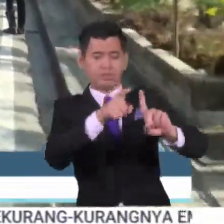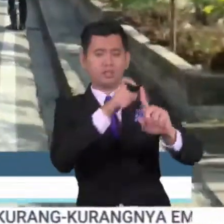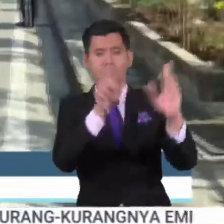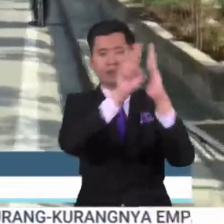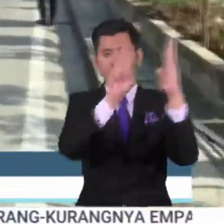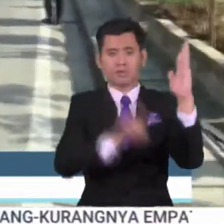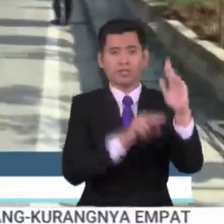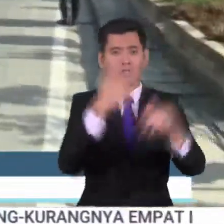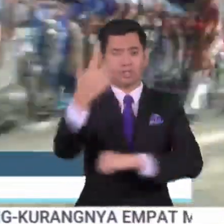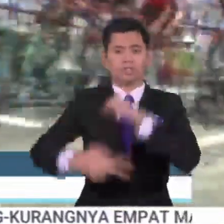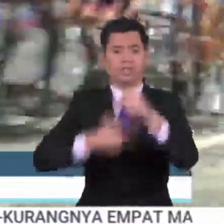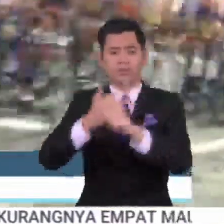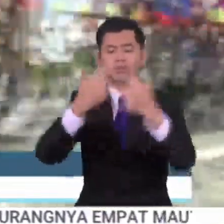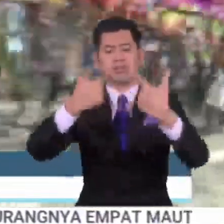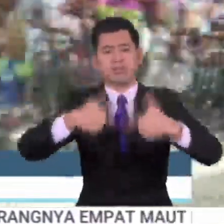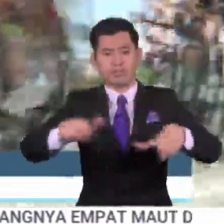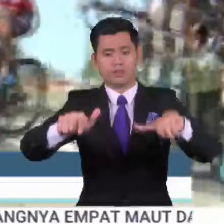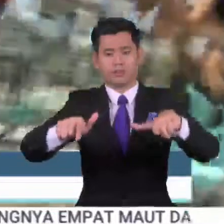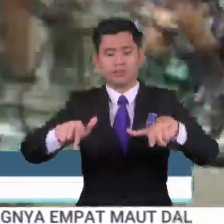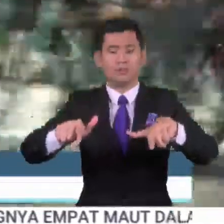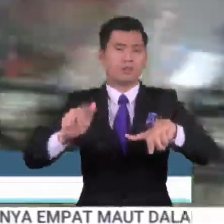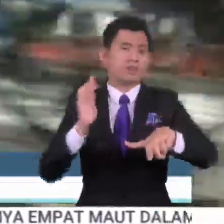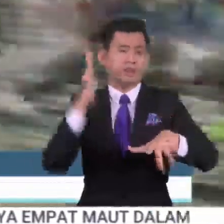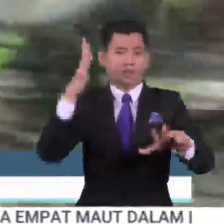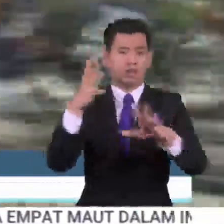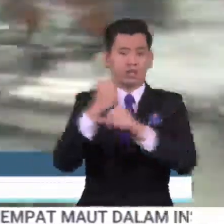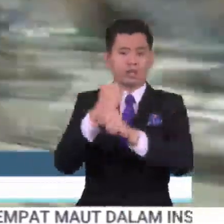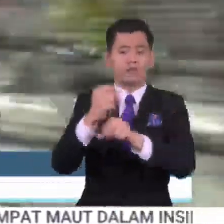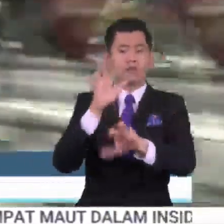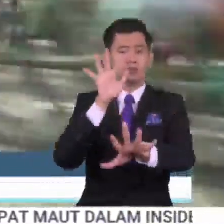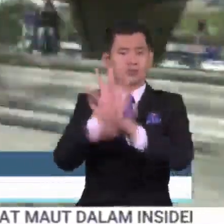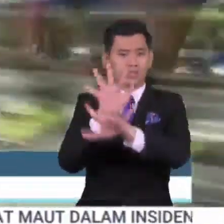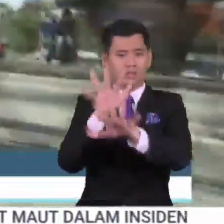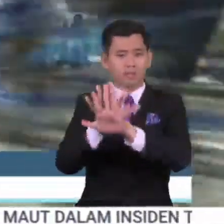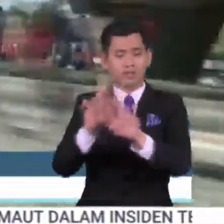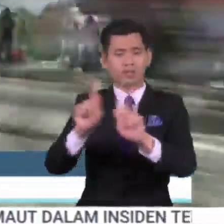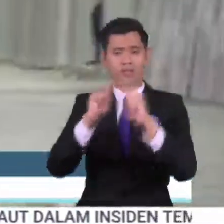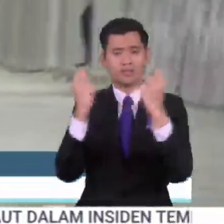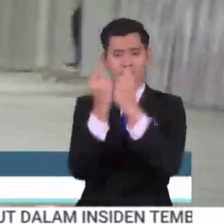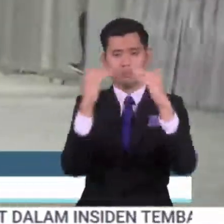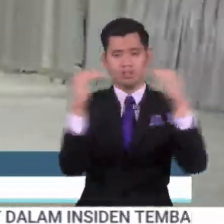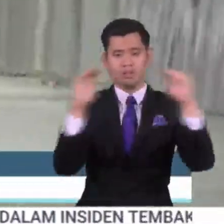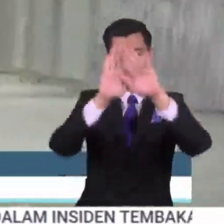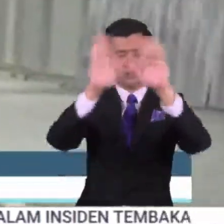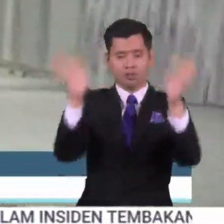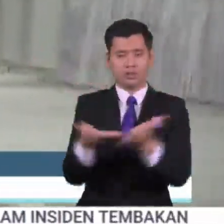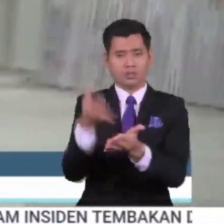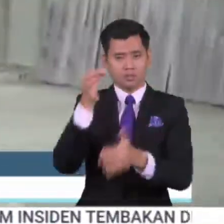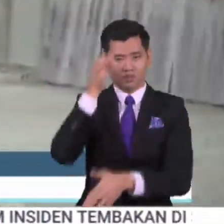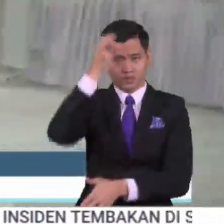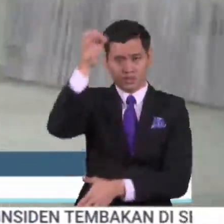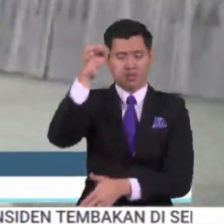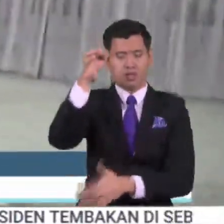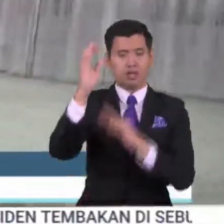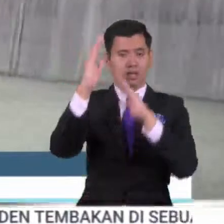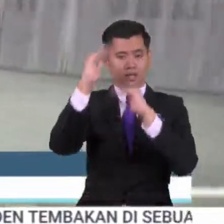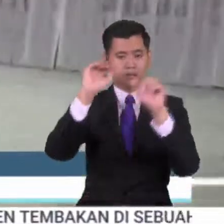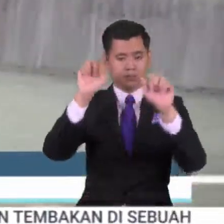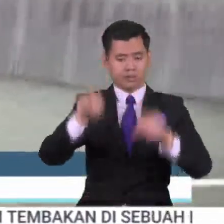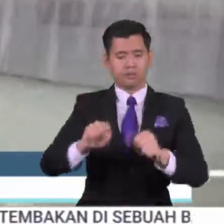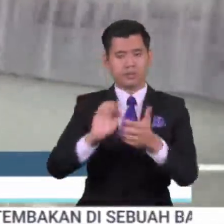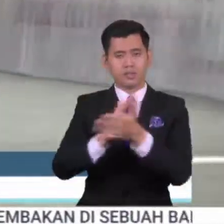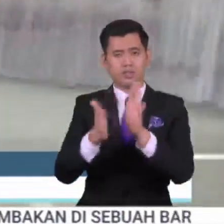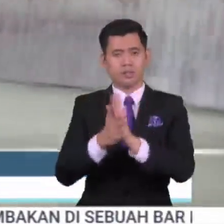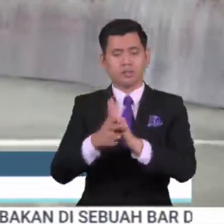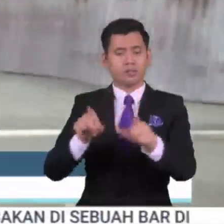3 tahun jadi pihaknya akan mendapatkan lebih banyak pasukan bertahap dunia pada edisi akan datang agar ltdl kekal sebagai